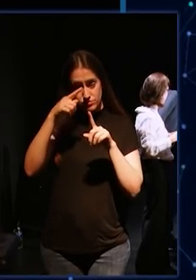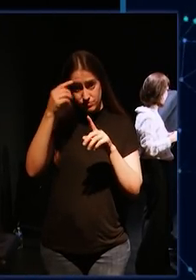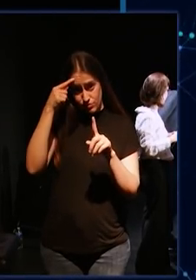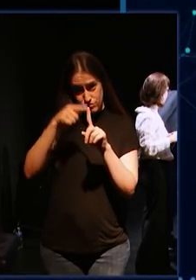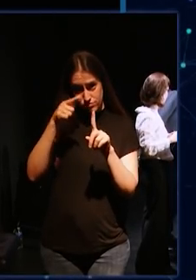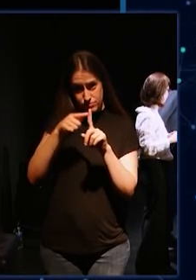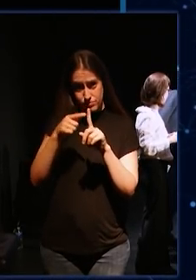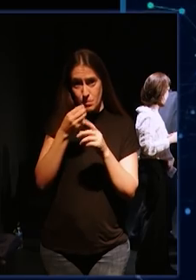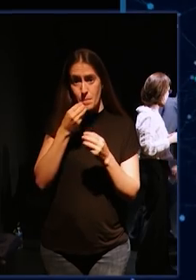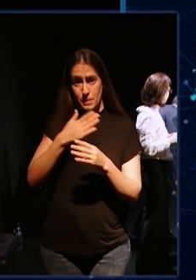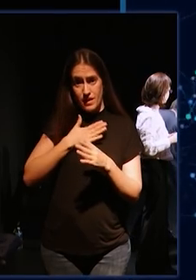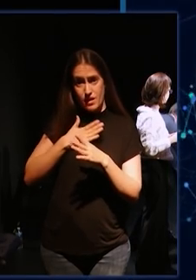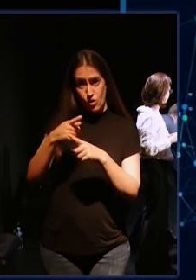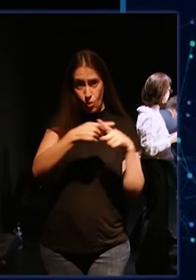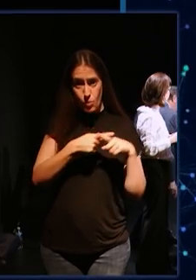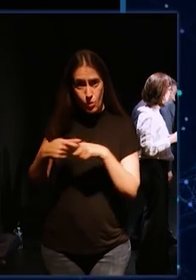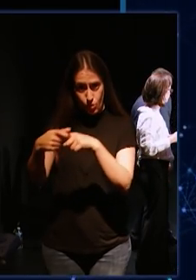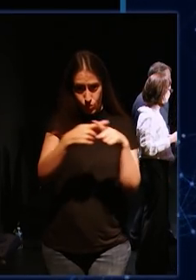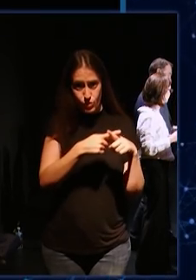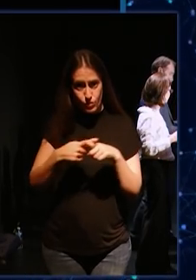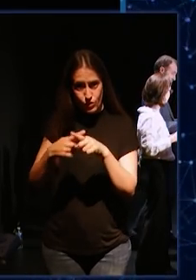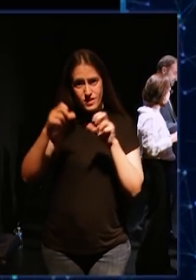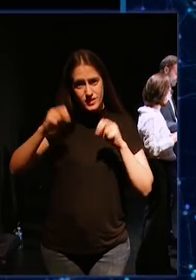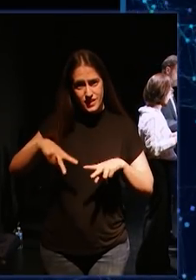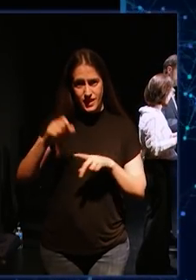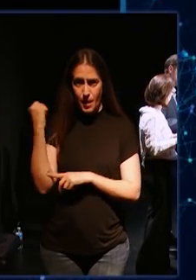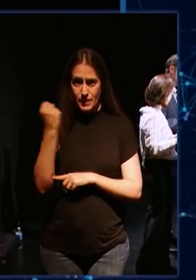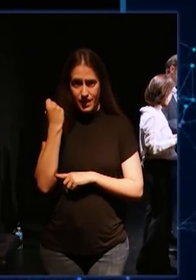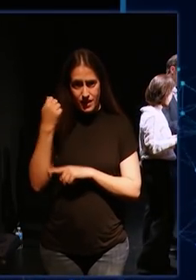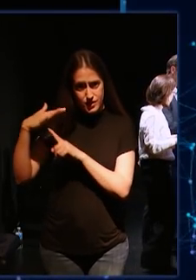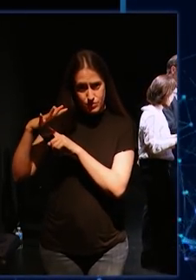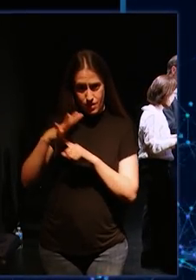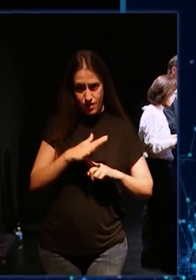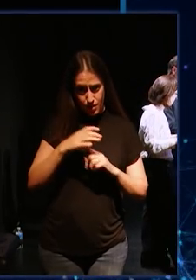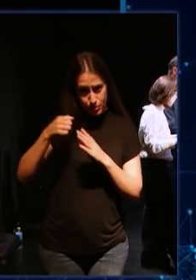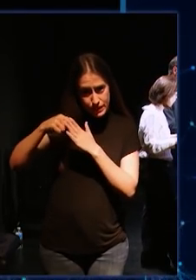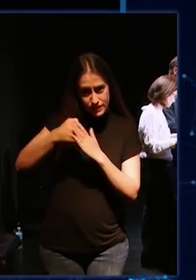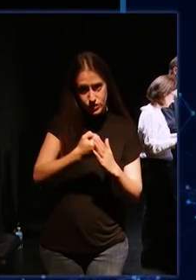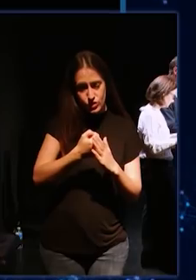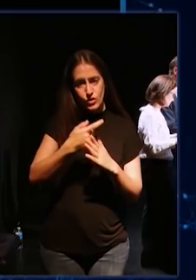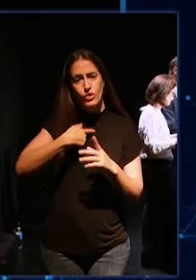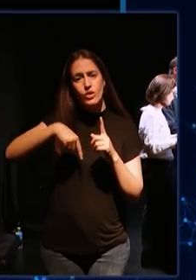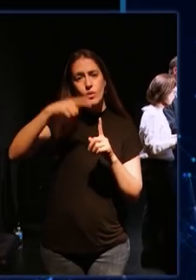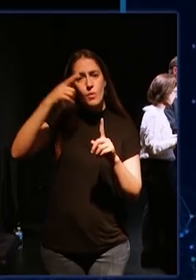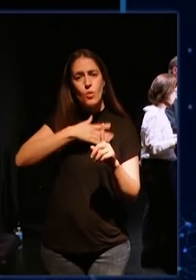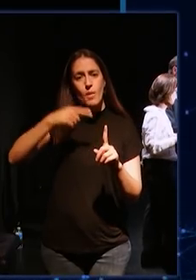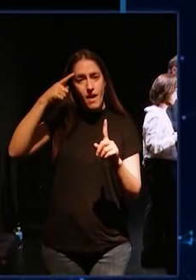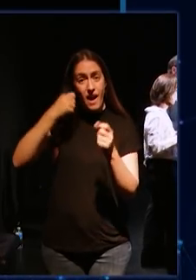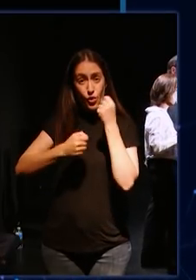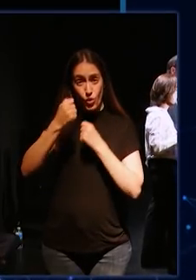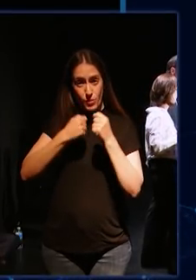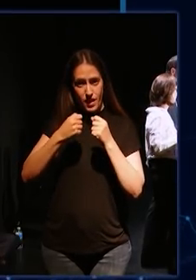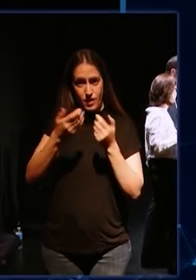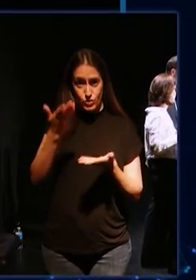la competència agressiva i a les exigències del mercat capitalista. Creiem en una economia que sigui justa i per això volem fer una